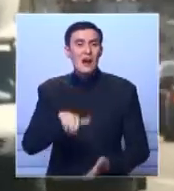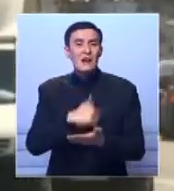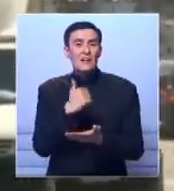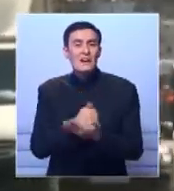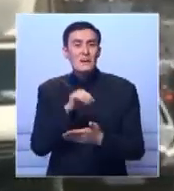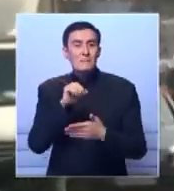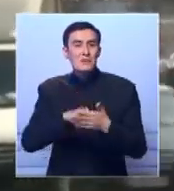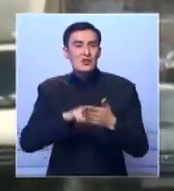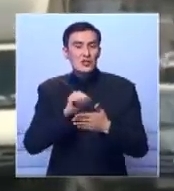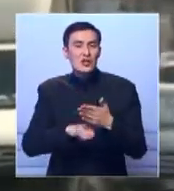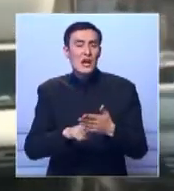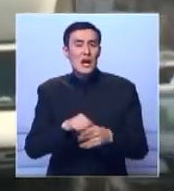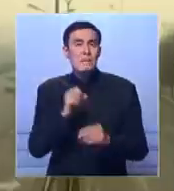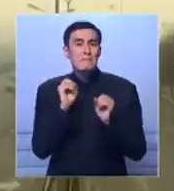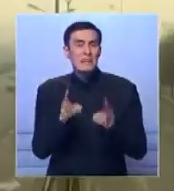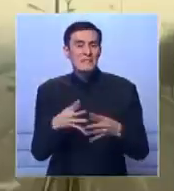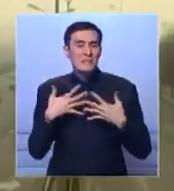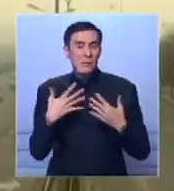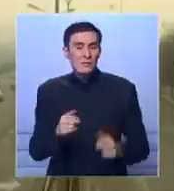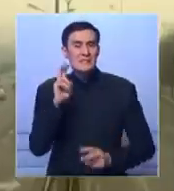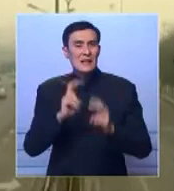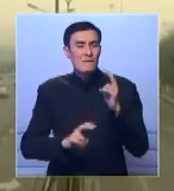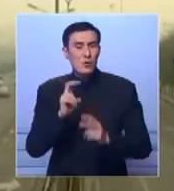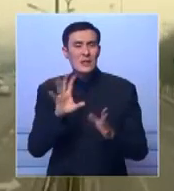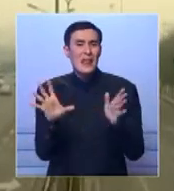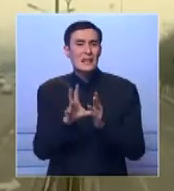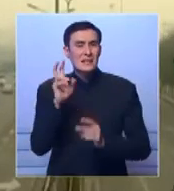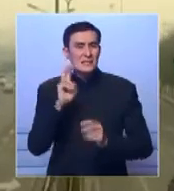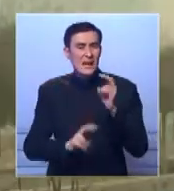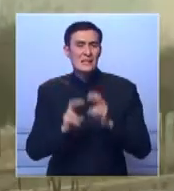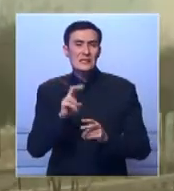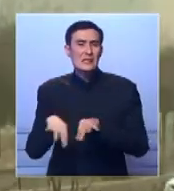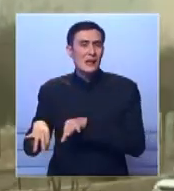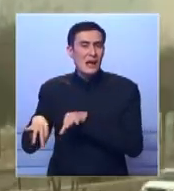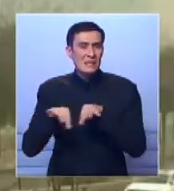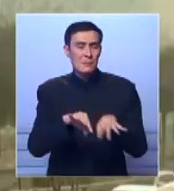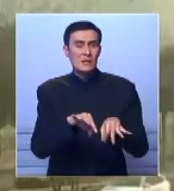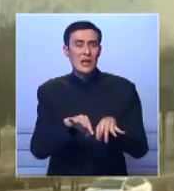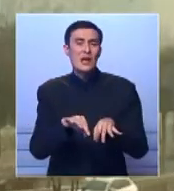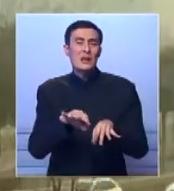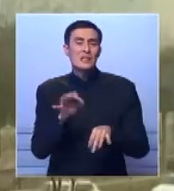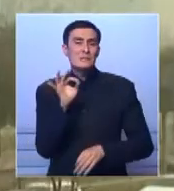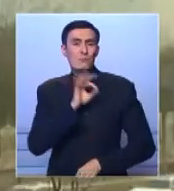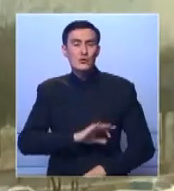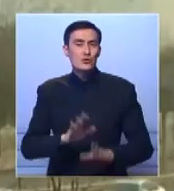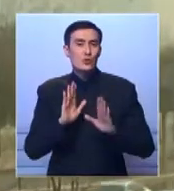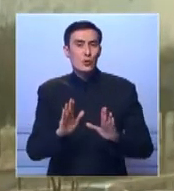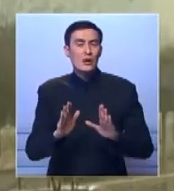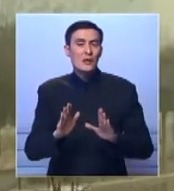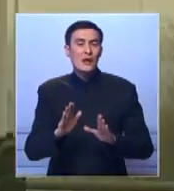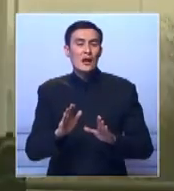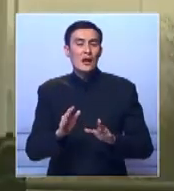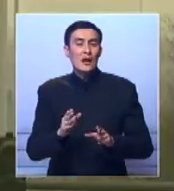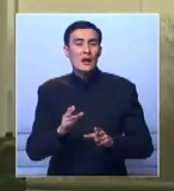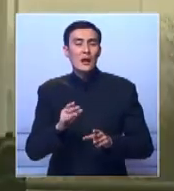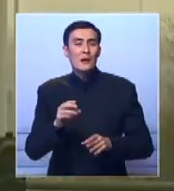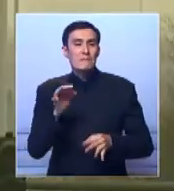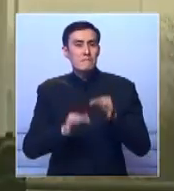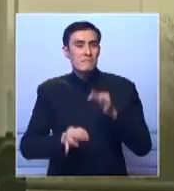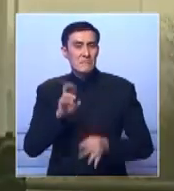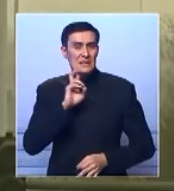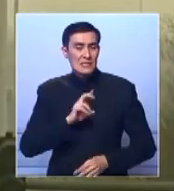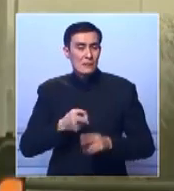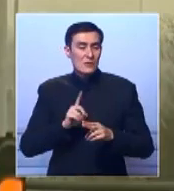источники опасности для здоровья – заводы, электростанции и транспорт, работающий исключительно на горючих видах топлива.